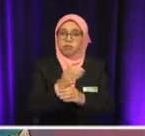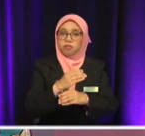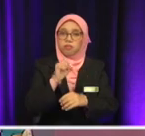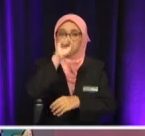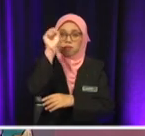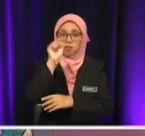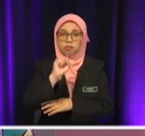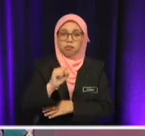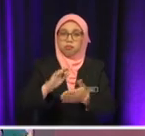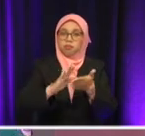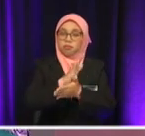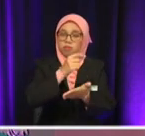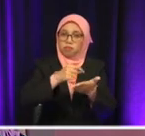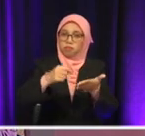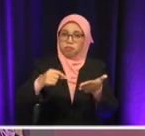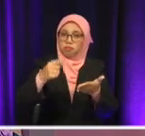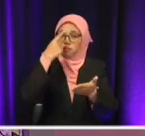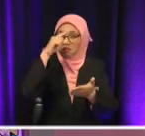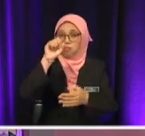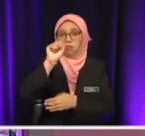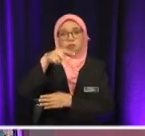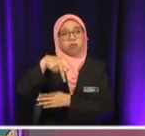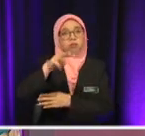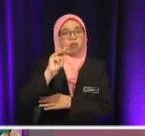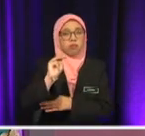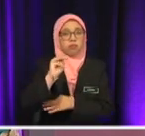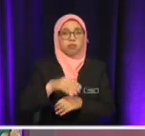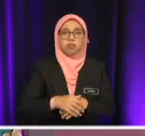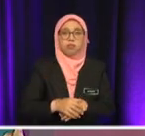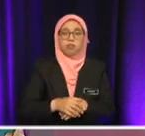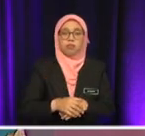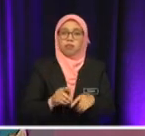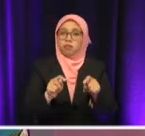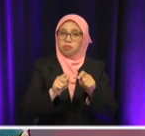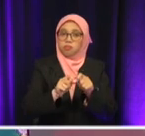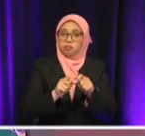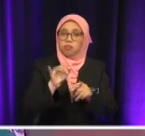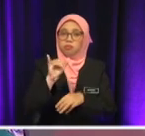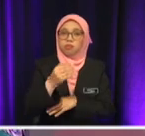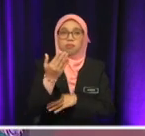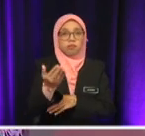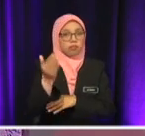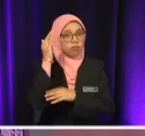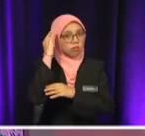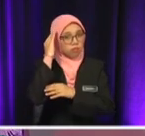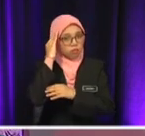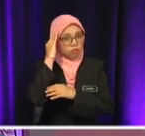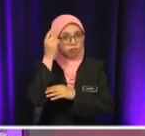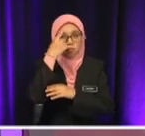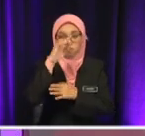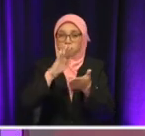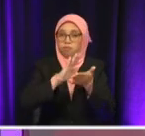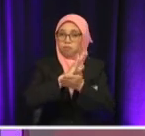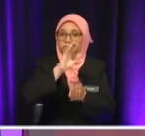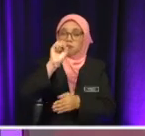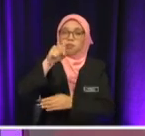kertas bertulis SPM kamu. Baik, dan seperti kamu ketahui, untuk kertas bertulis SPM